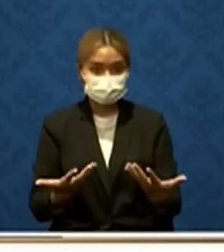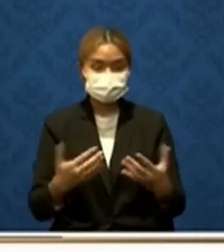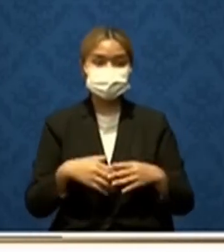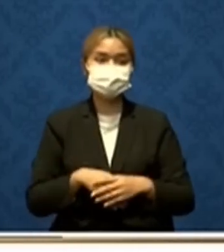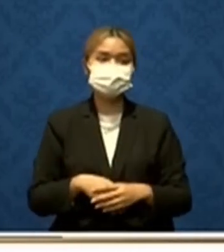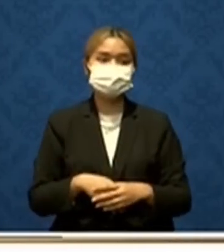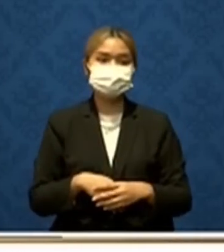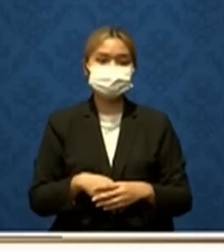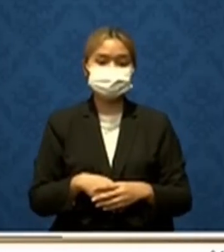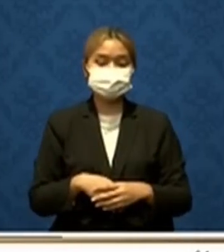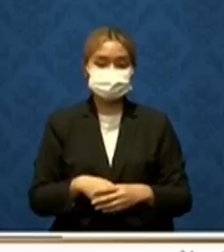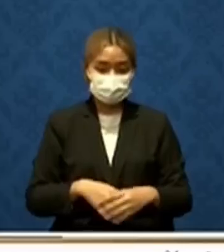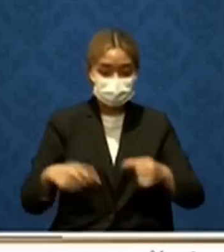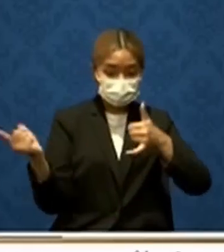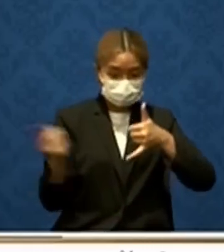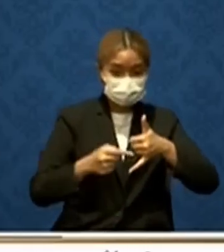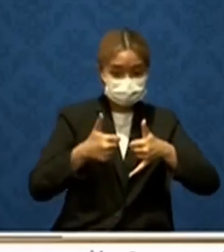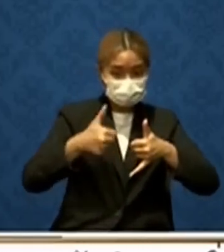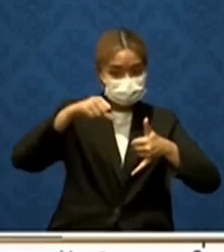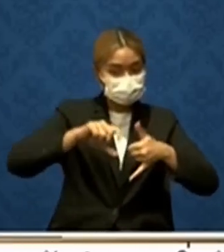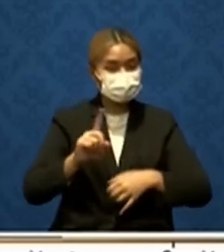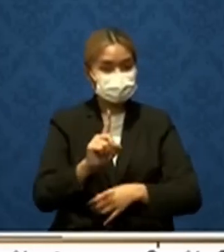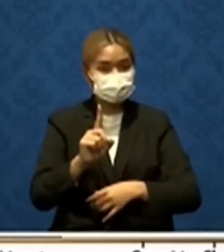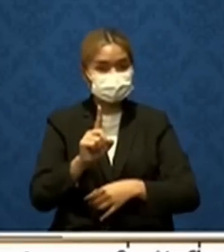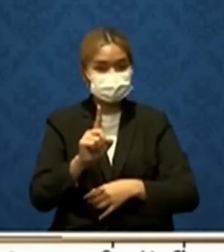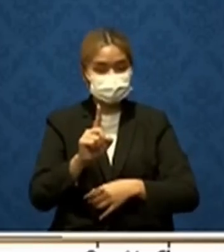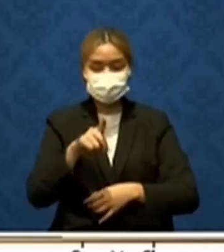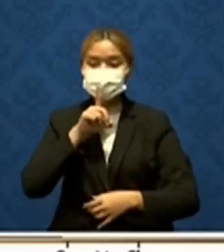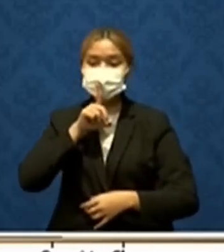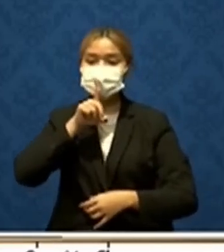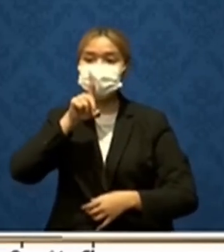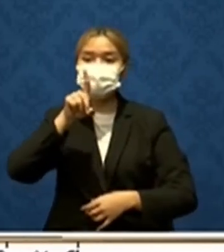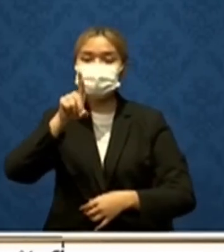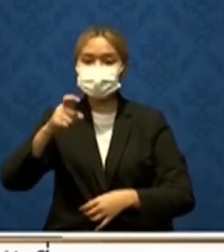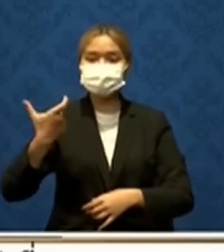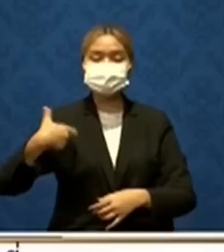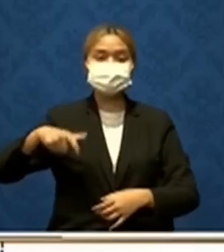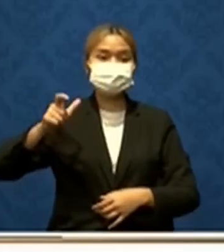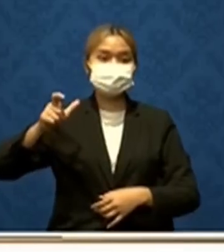นายกได้หรือไม่สุดท้ายก็ได้มีการถามไปยังกฤษฎีกา